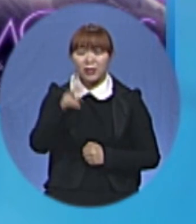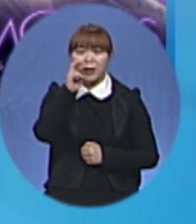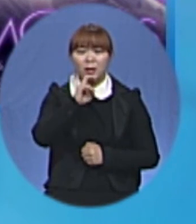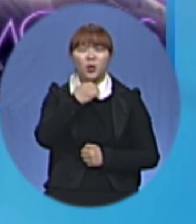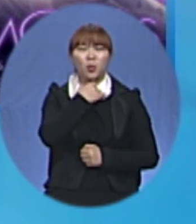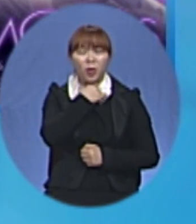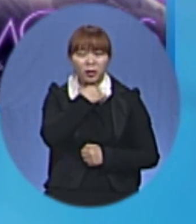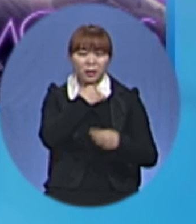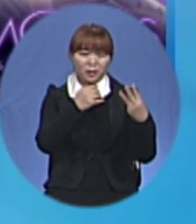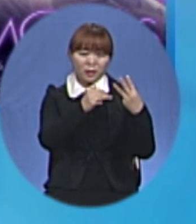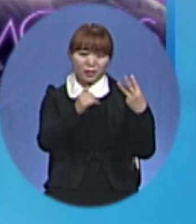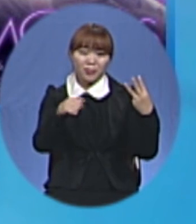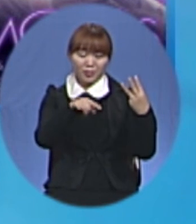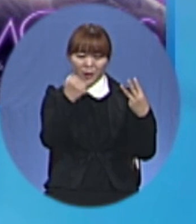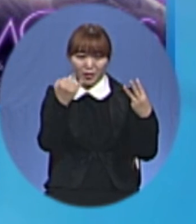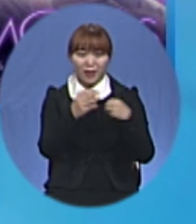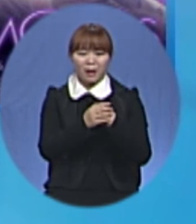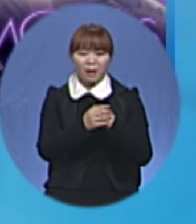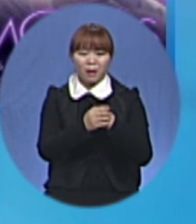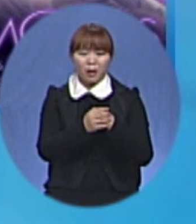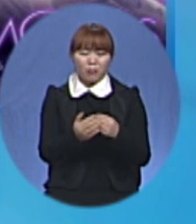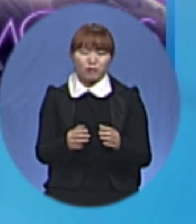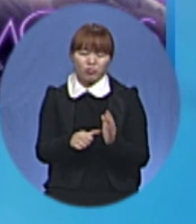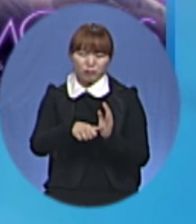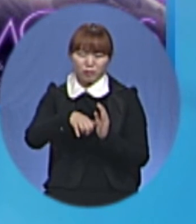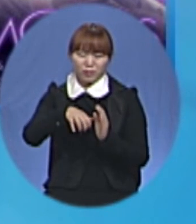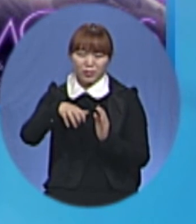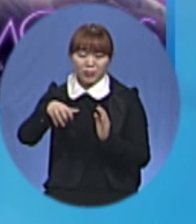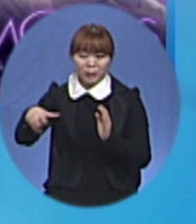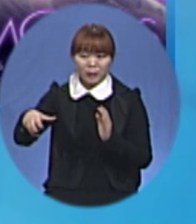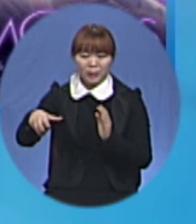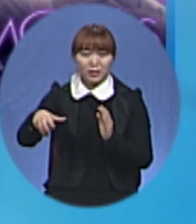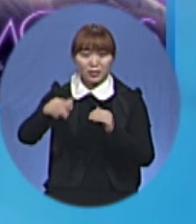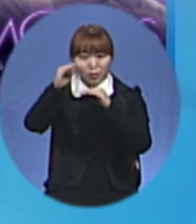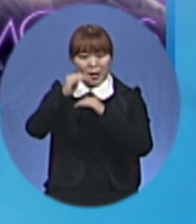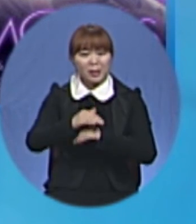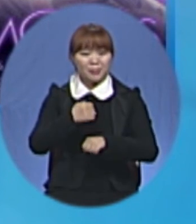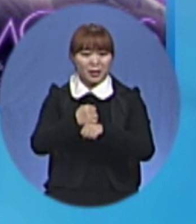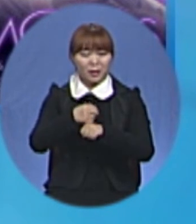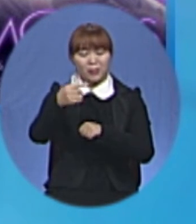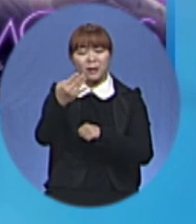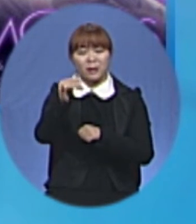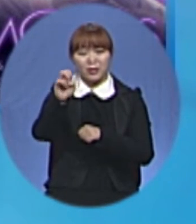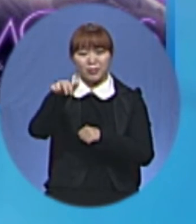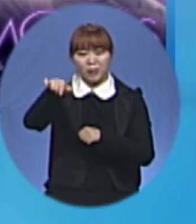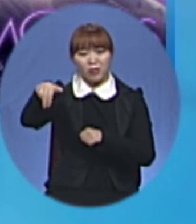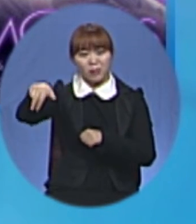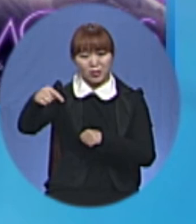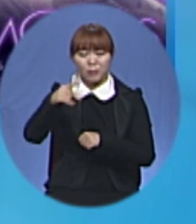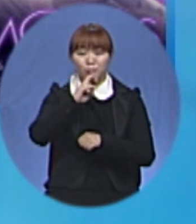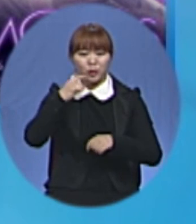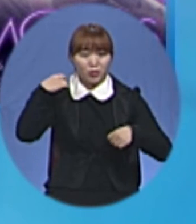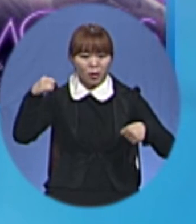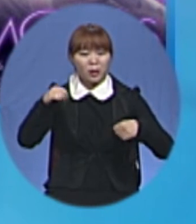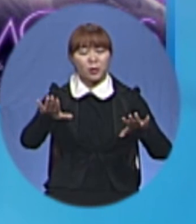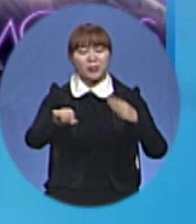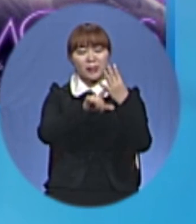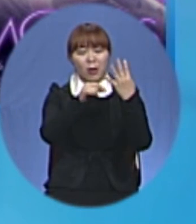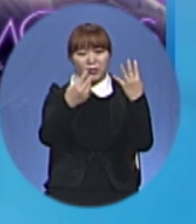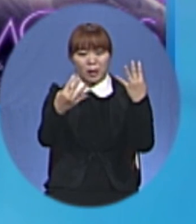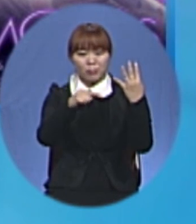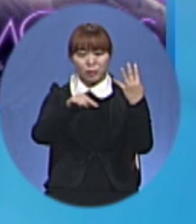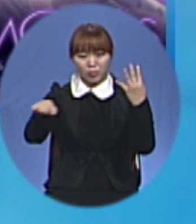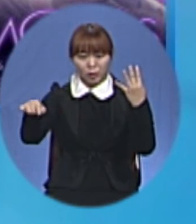가수를 꿈꾸는 세 소녀가 스타가 되어가는 과정을 그린 이야기, 뮤지컬 드림걸즈. 오는 4월